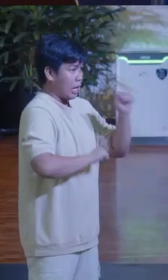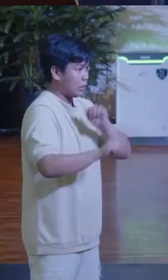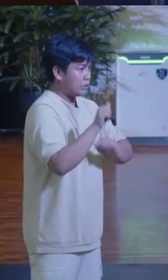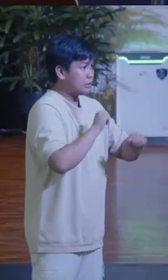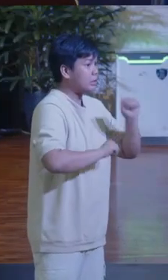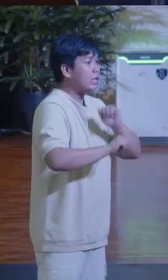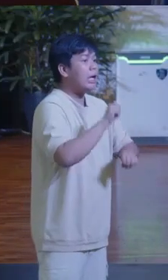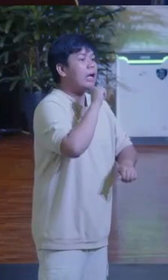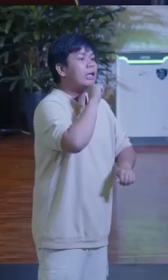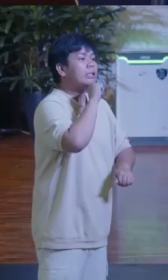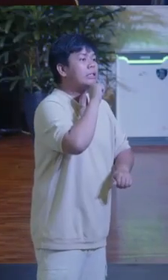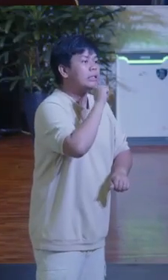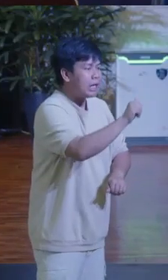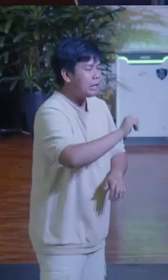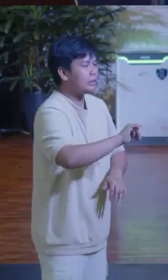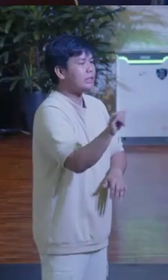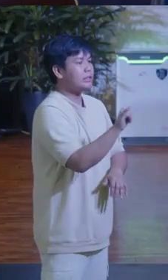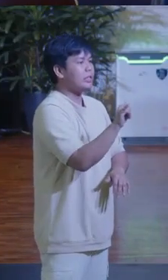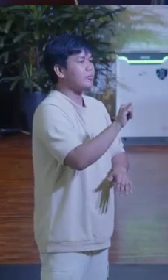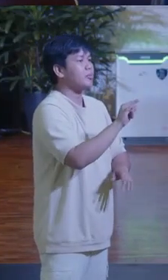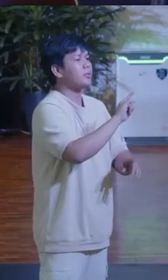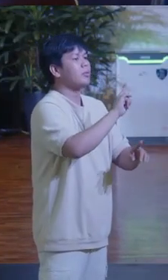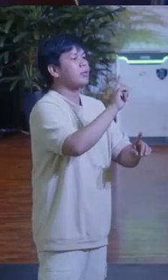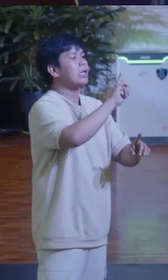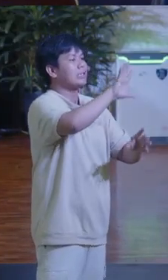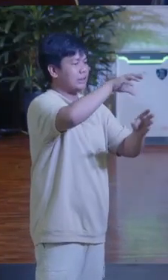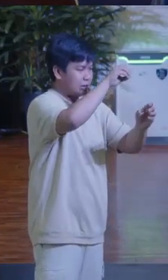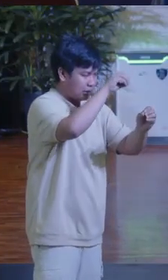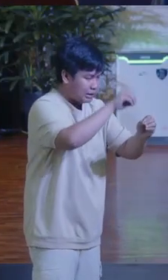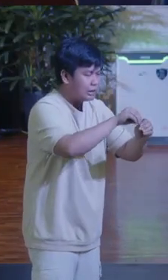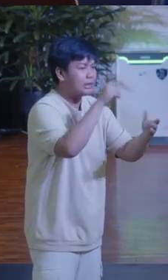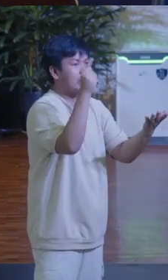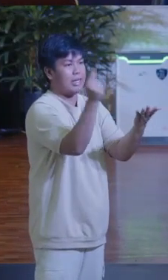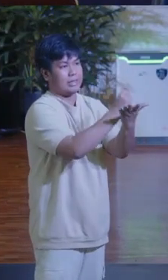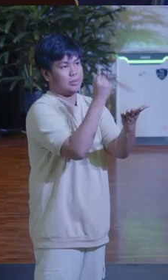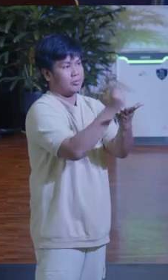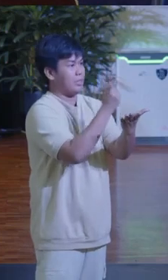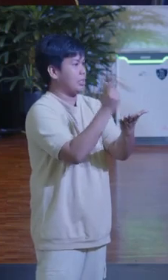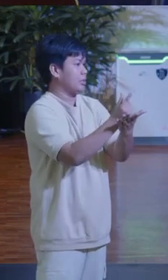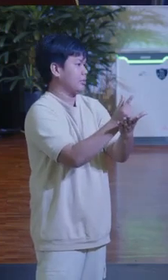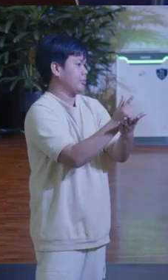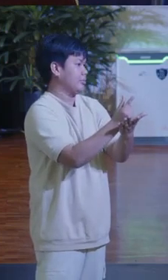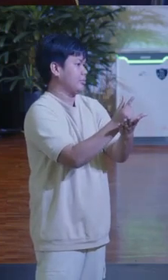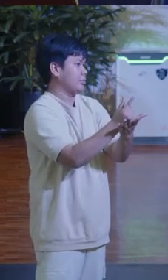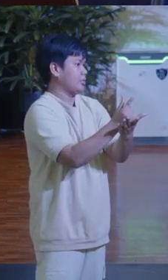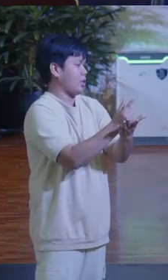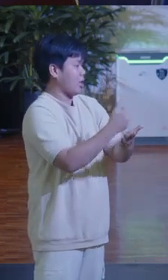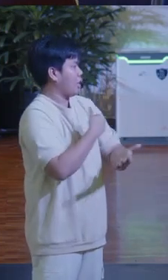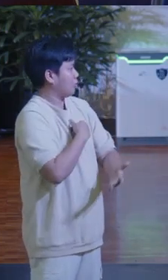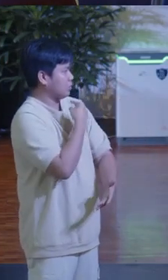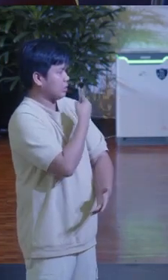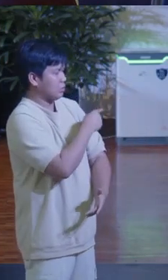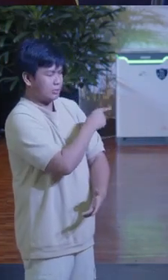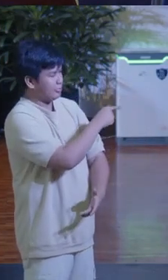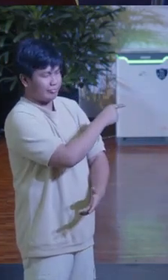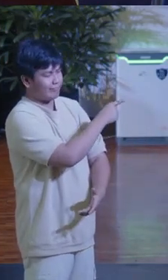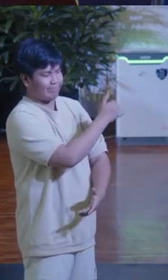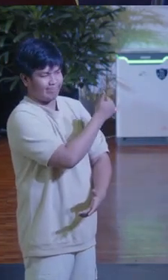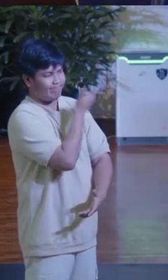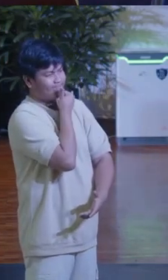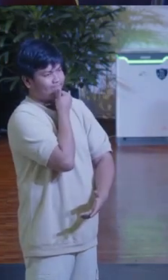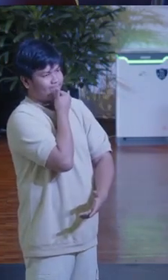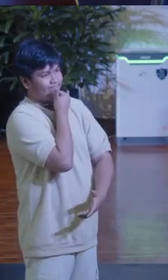with the truth of the gospel, yun po ang kanyang paninindigan. Yung pinakitang